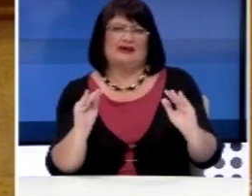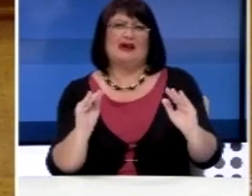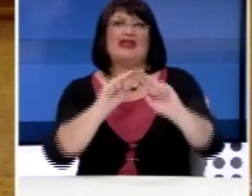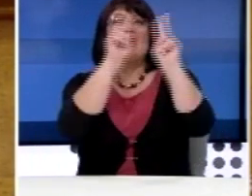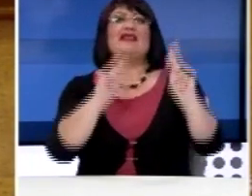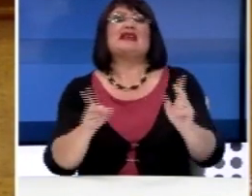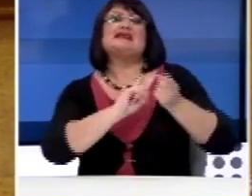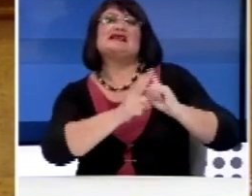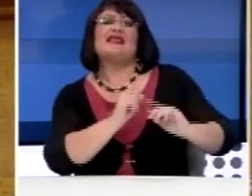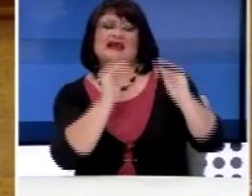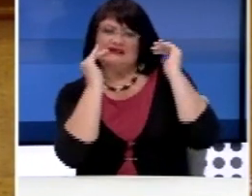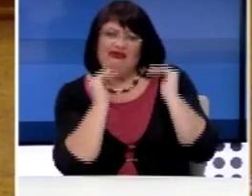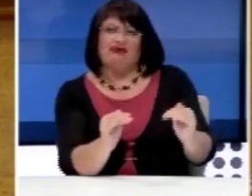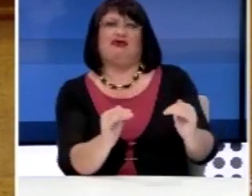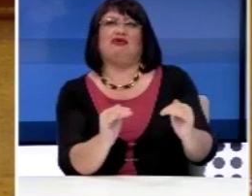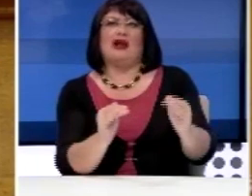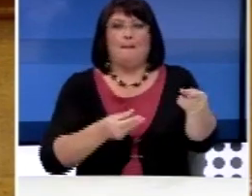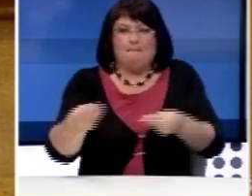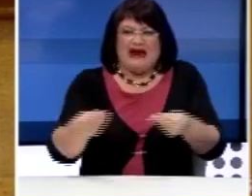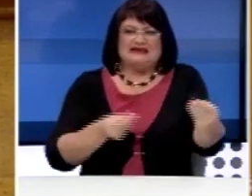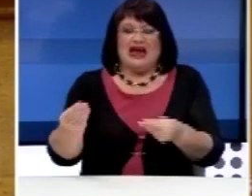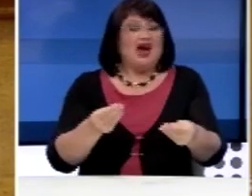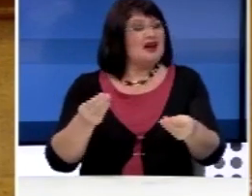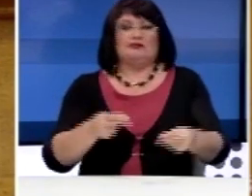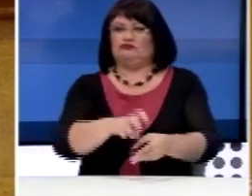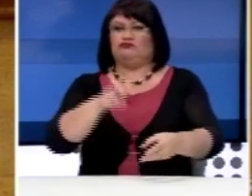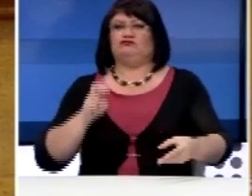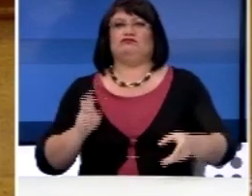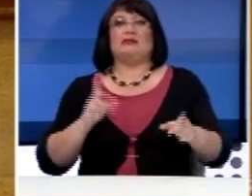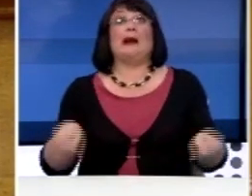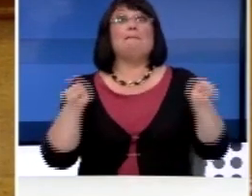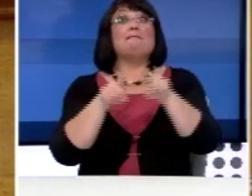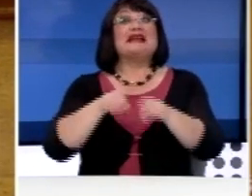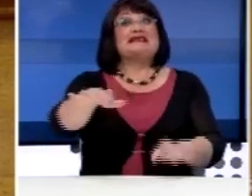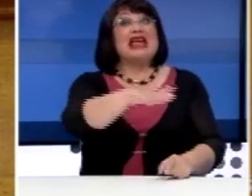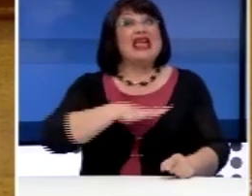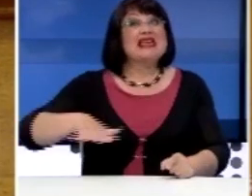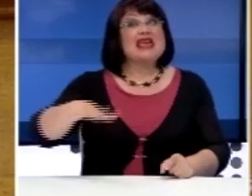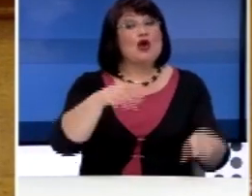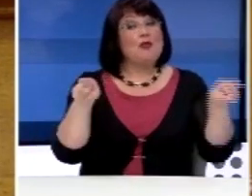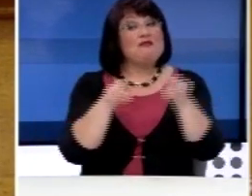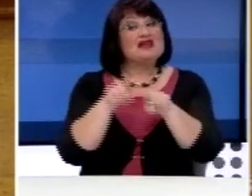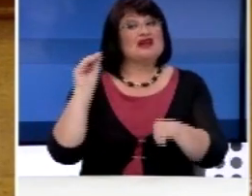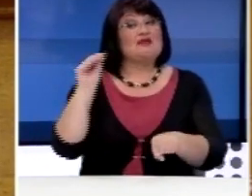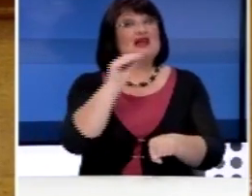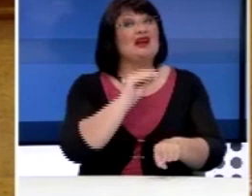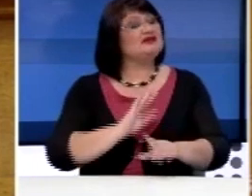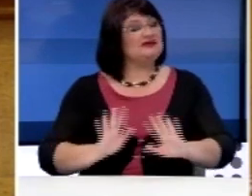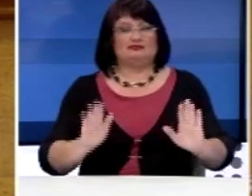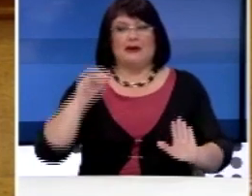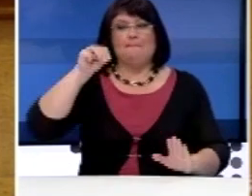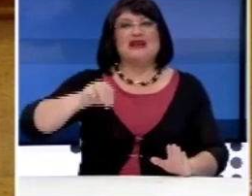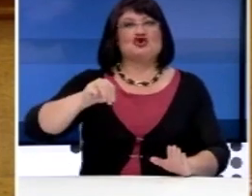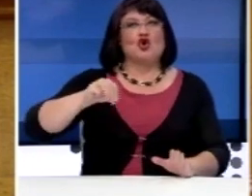συνθήκων, καμιά συμμετοχή σε παζάρια για τη συνδιαχείριση του Αιγαίου, της Ανατολικής Μεσογείου.